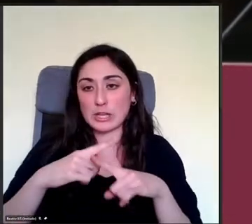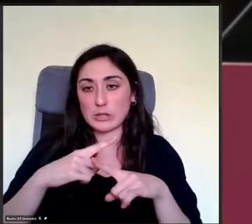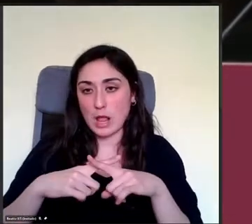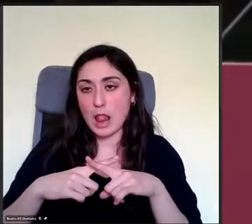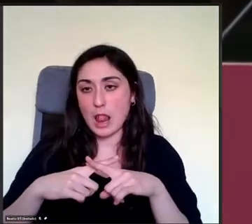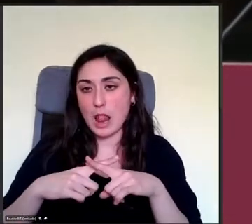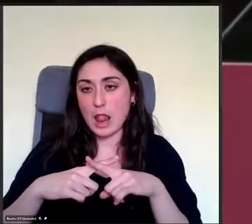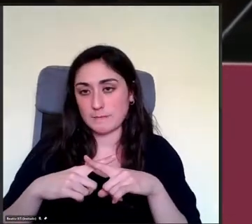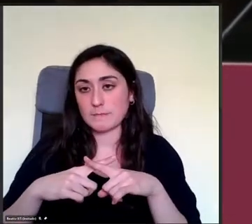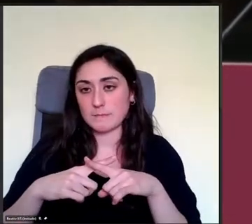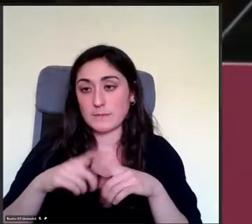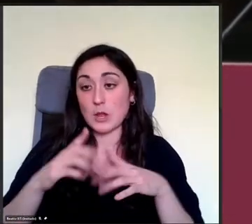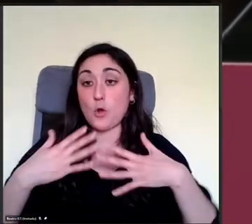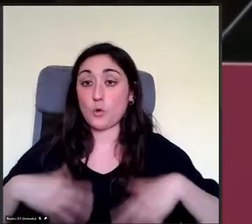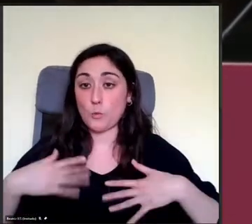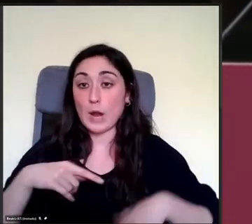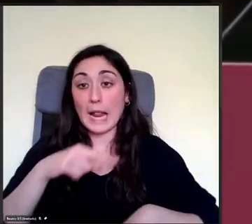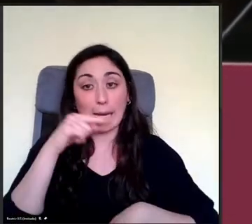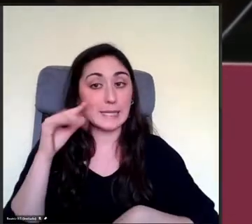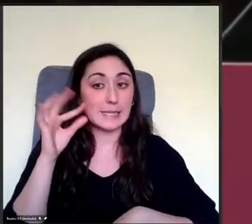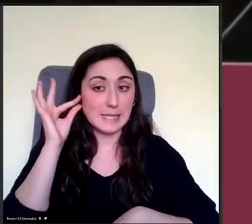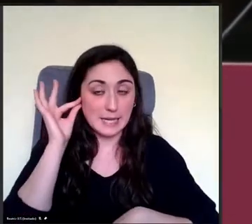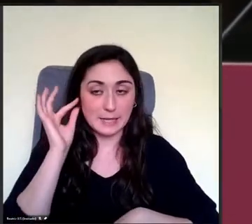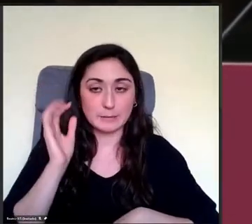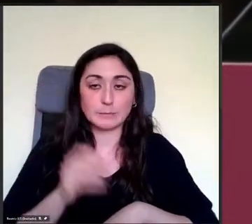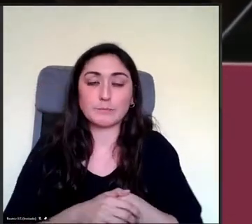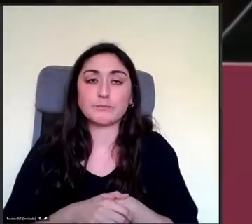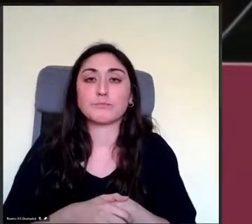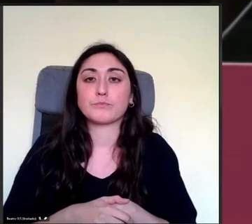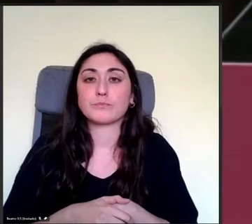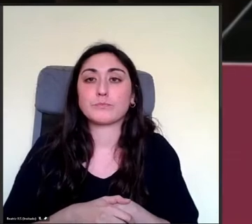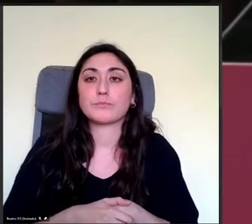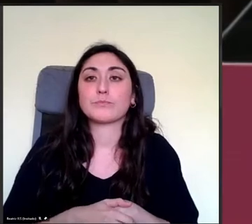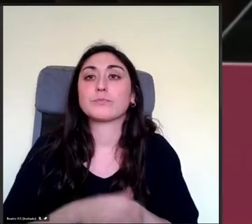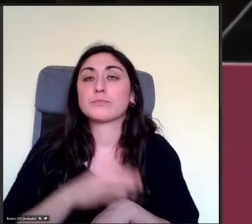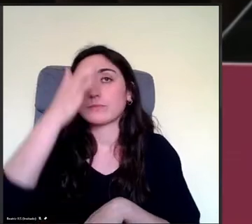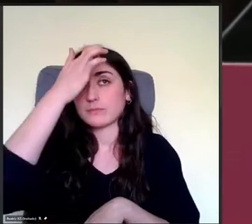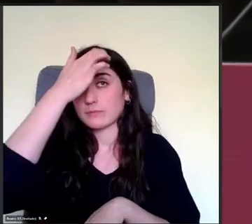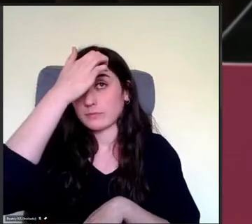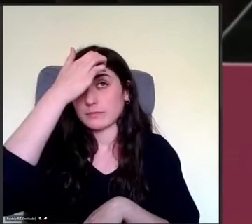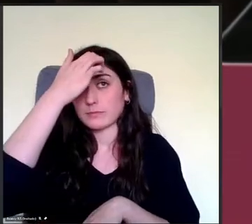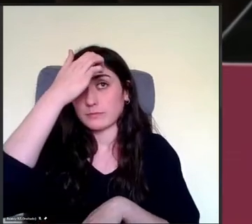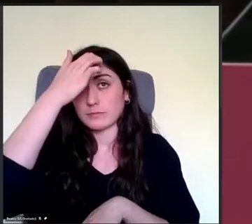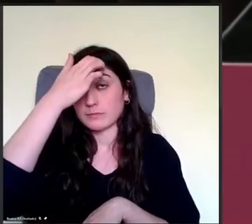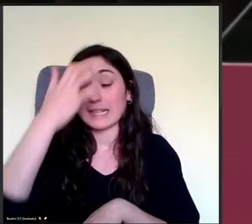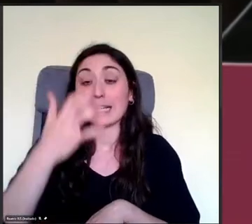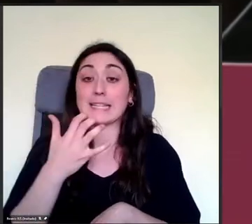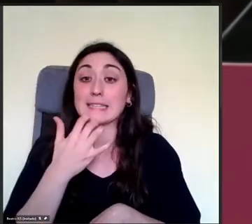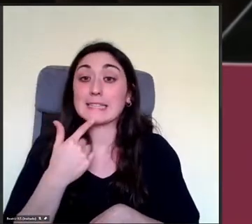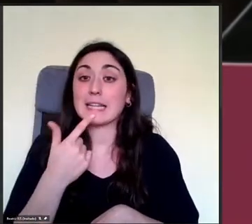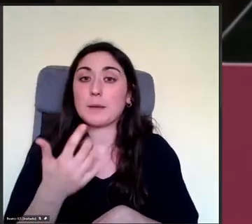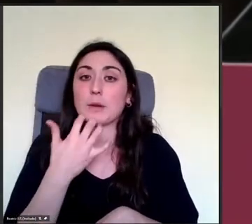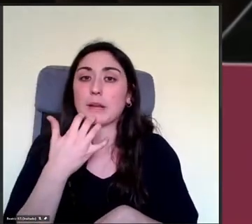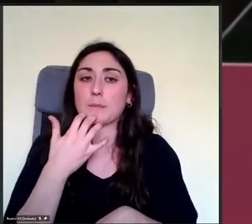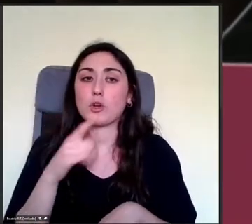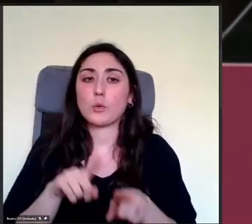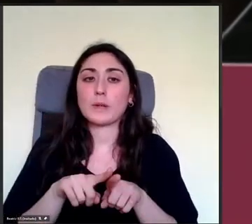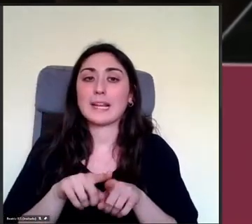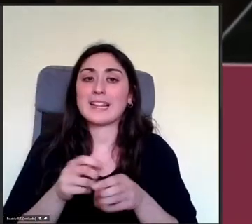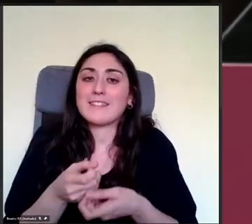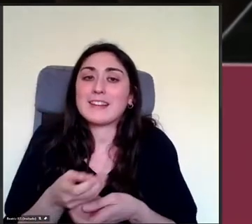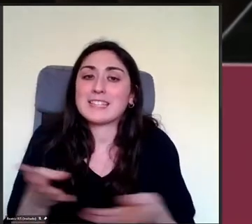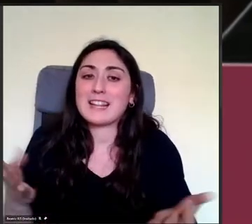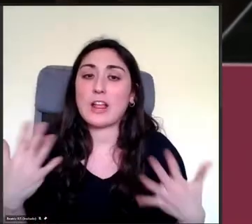de gènere. I quan parlem de l'àmbit d'incorporar la diversitat corporal, estem també